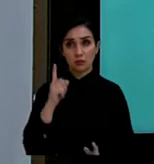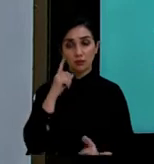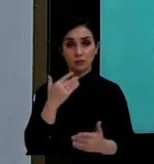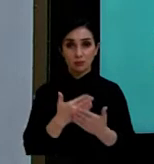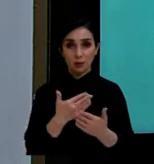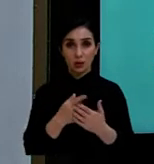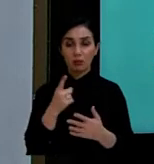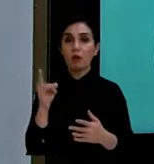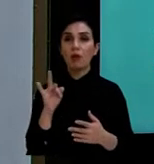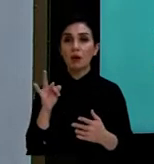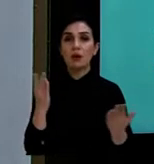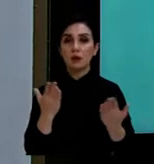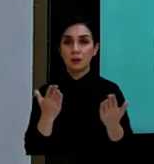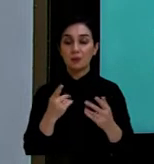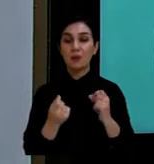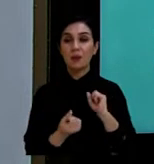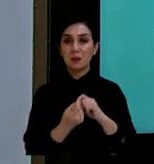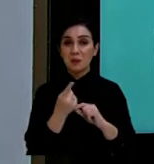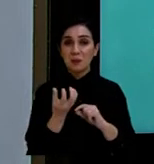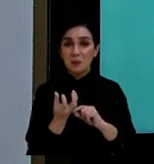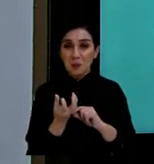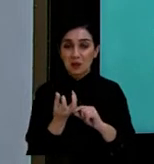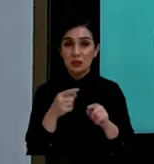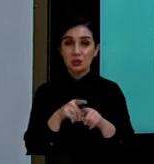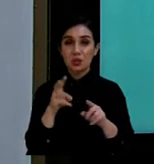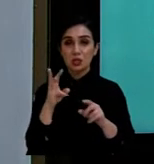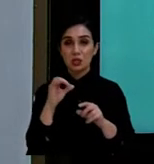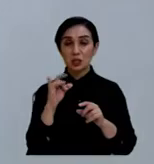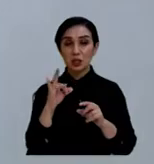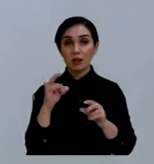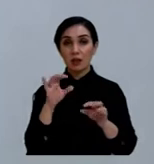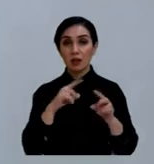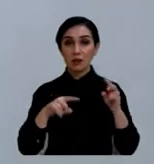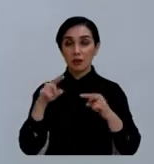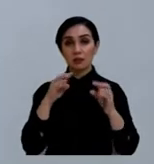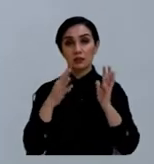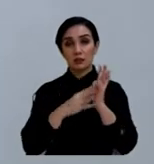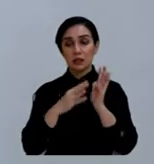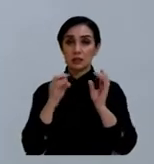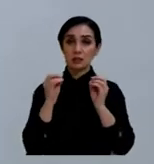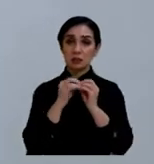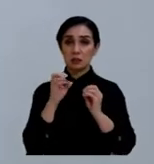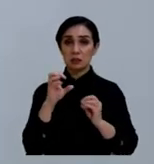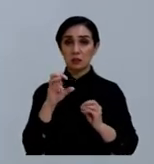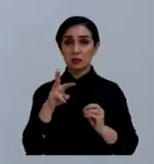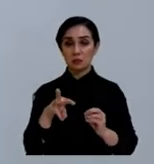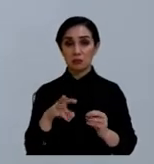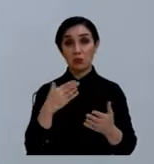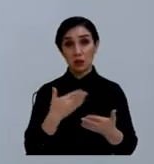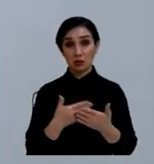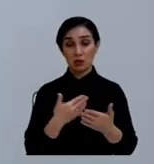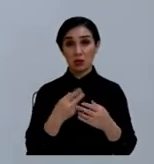представили, а каких размеров? Оказывается, это маленький шарик радиусом 9-10 сантиметров.